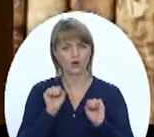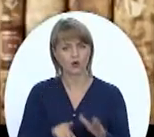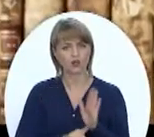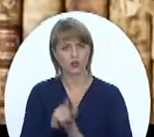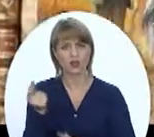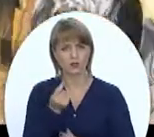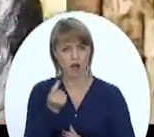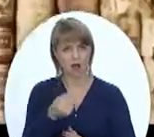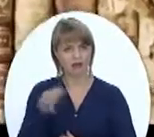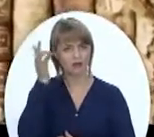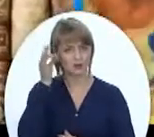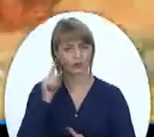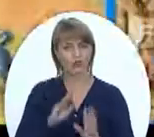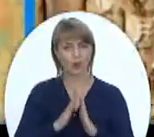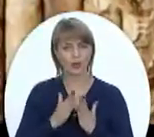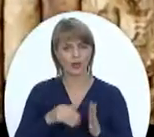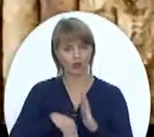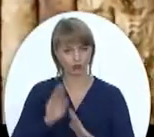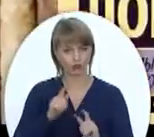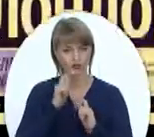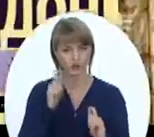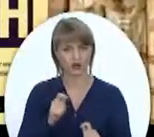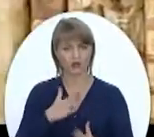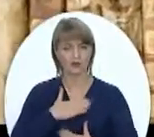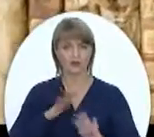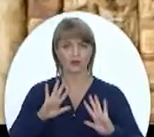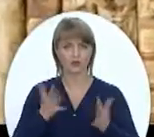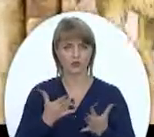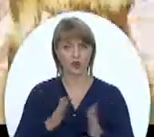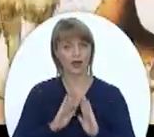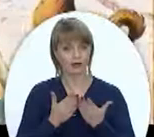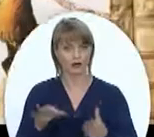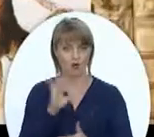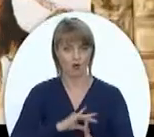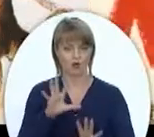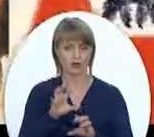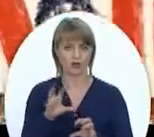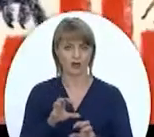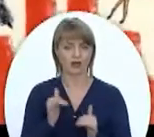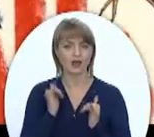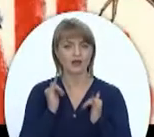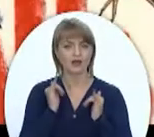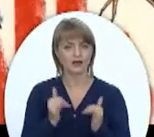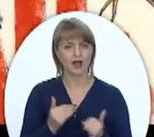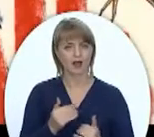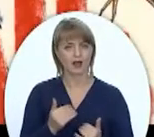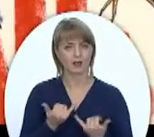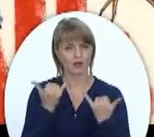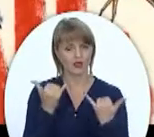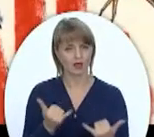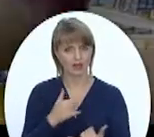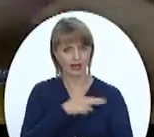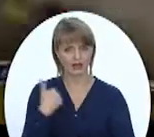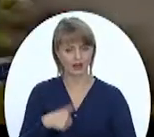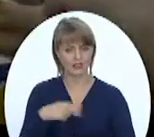начать с малого и вспомнить, что книга – лучший подарок. В нашем случае книга о собаке. Для почитателей китайского гороскопа раз